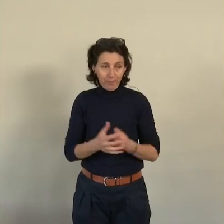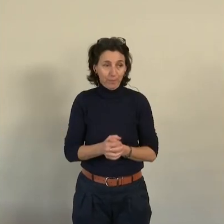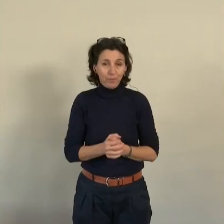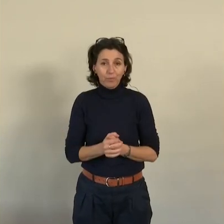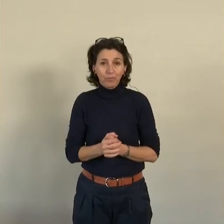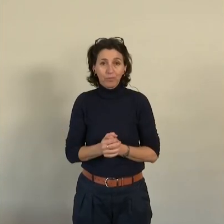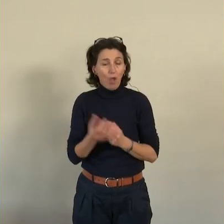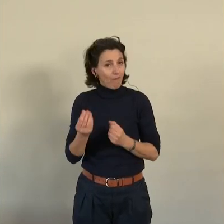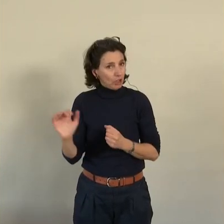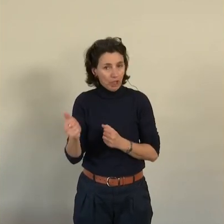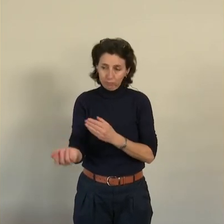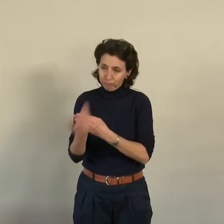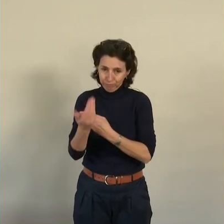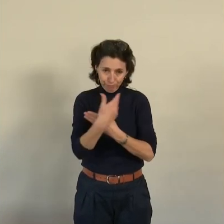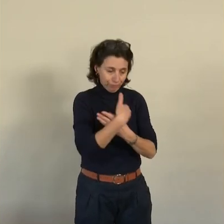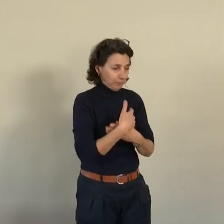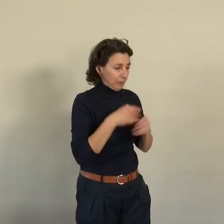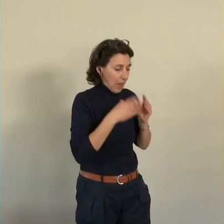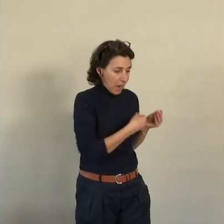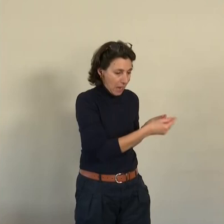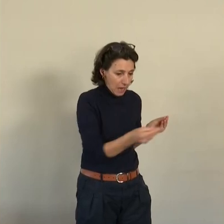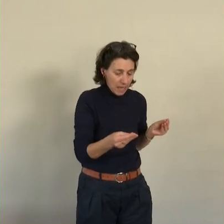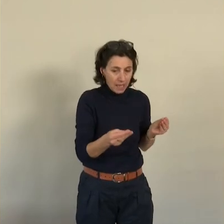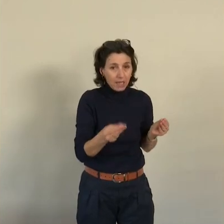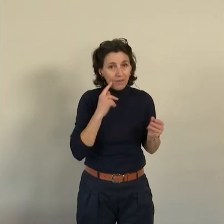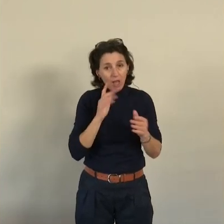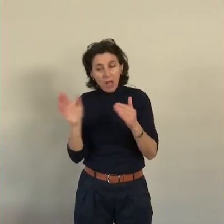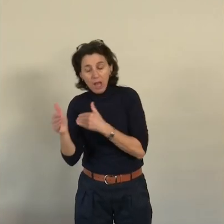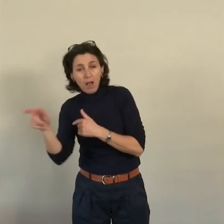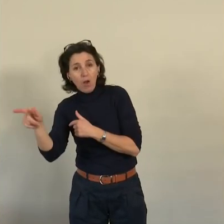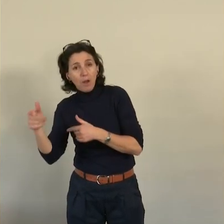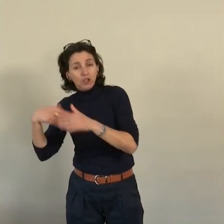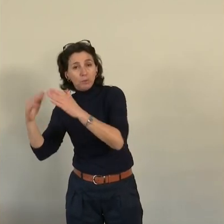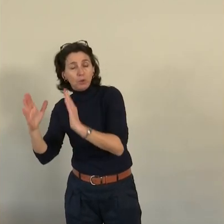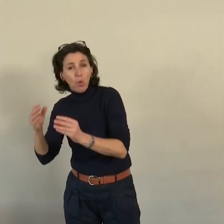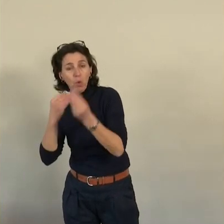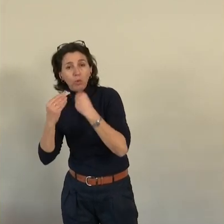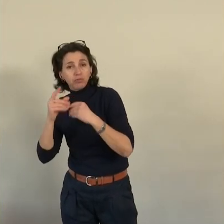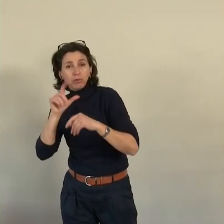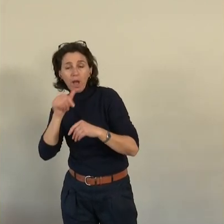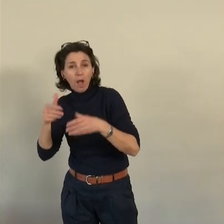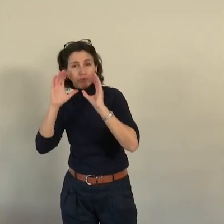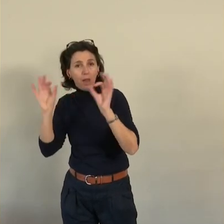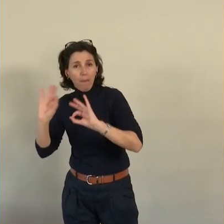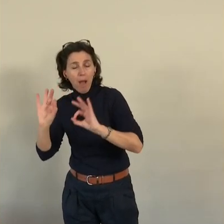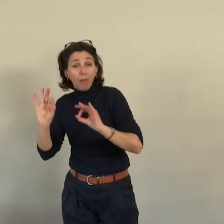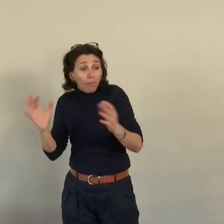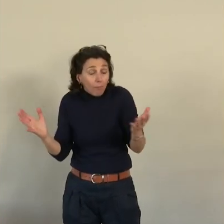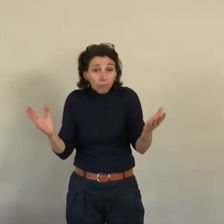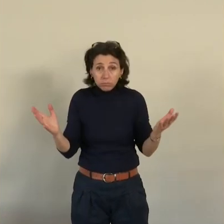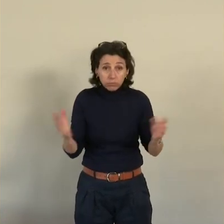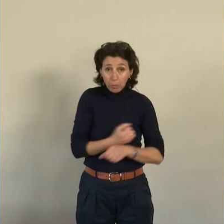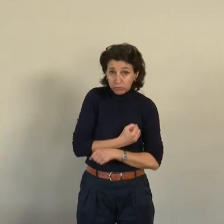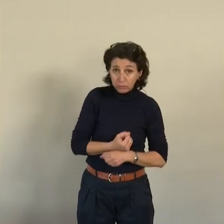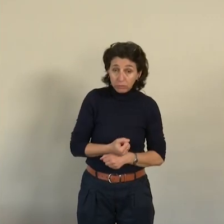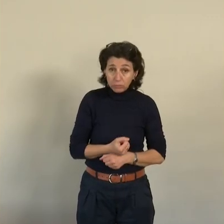considérant que tous ces enfants n'auraient pas déjeuner chez eux serait pas très opportun notamment en